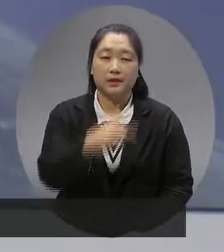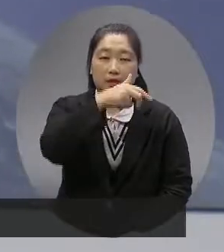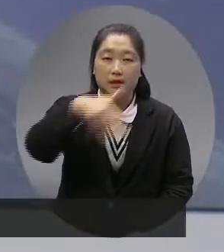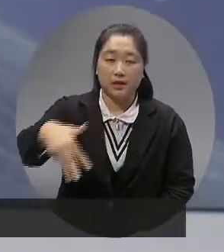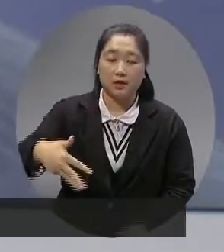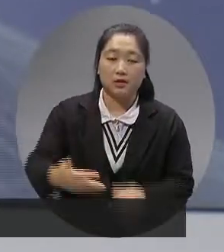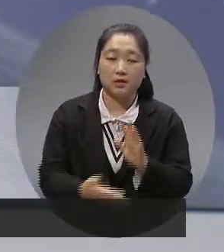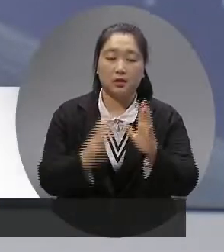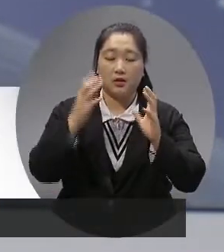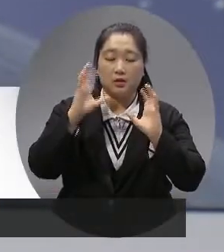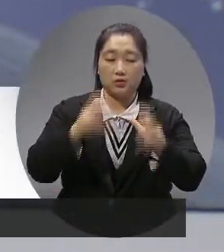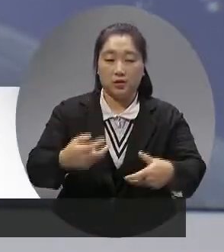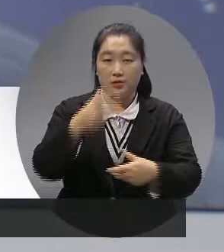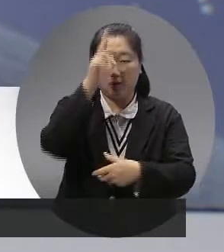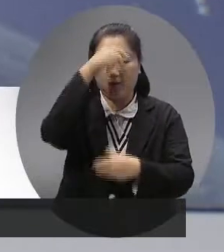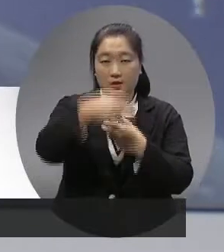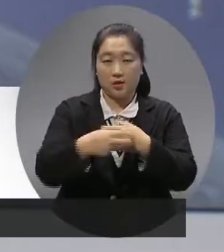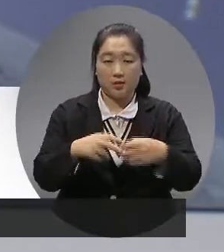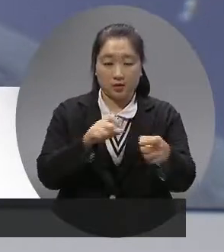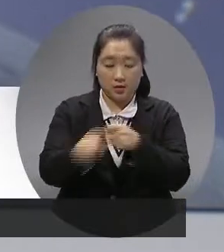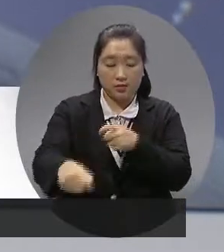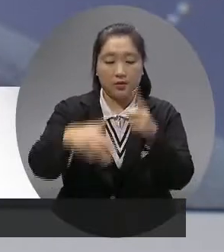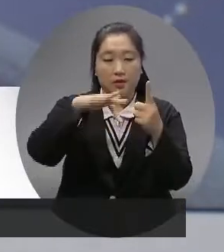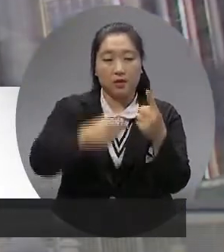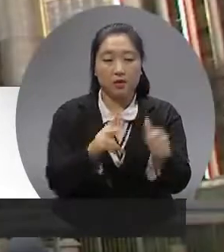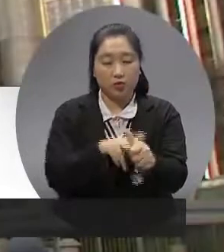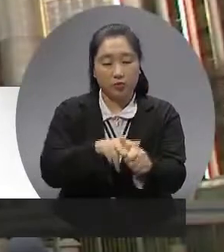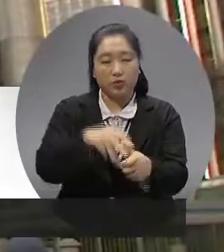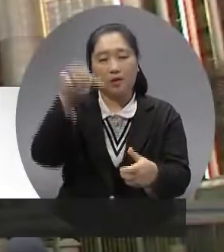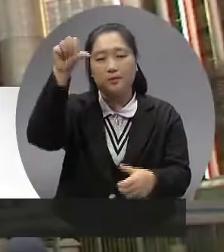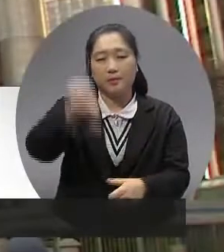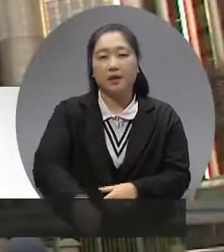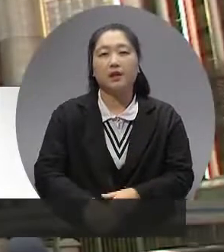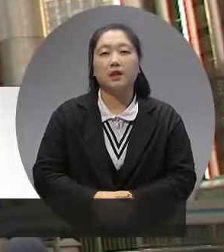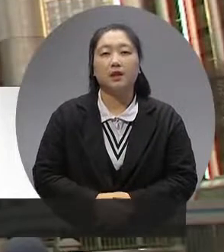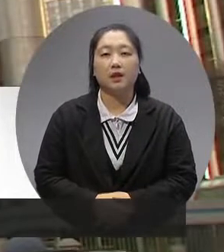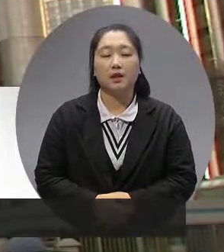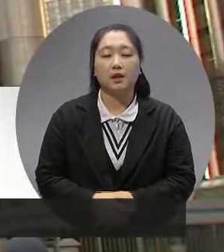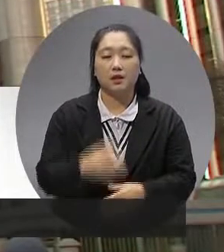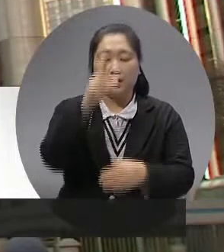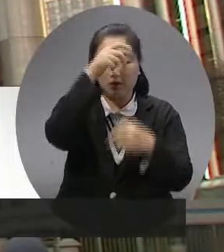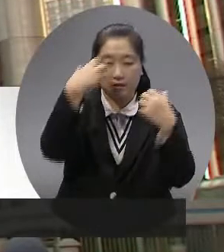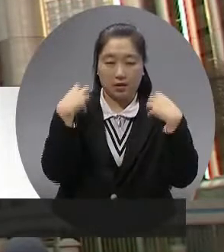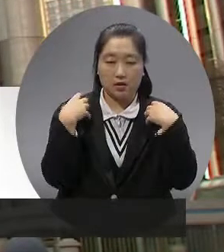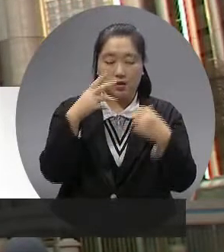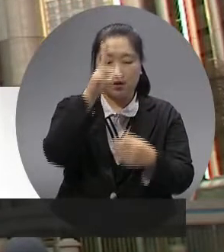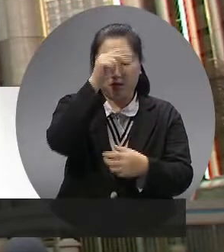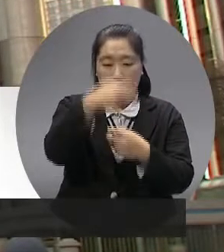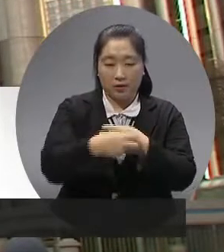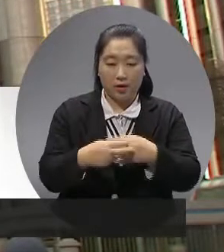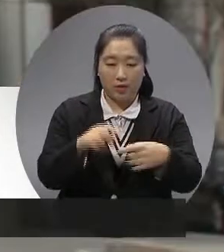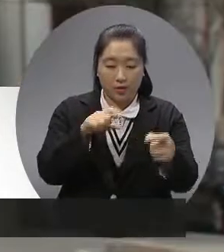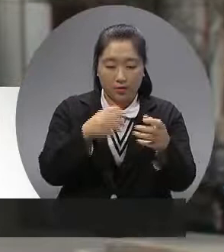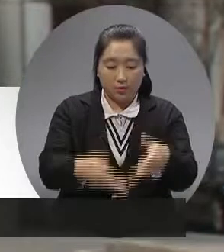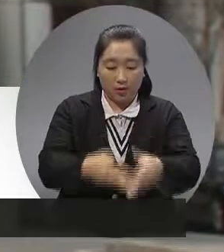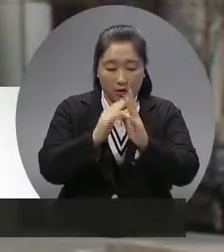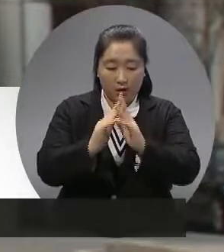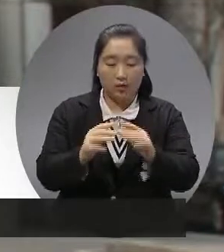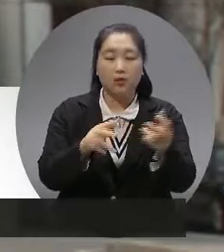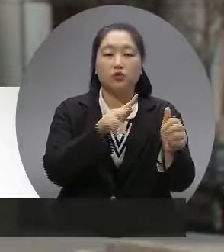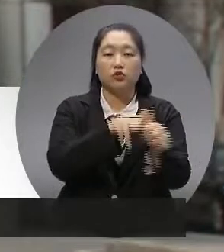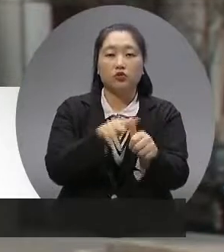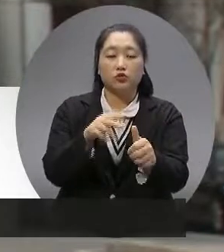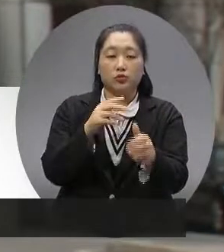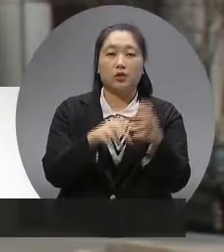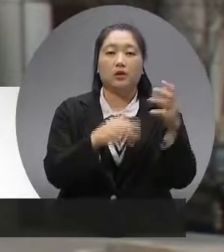제천시가 국립경찰병원 분원 1차 후보지에서 탈락했습니다. 경찰청은 경찰병원 분원 건립 후보지로